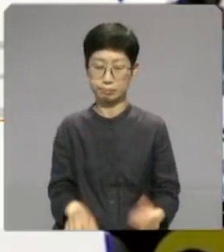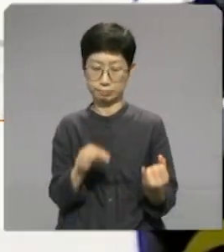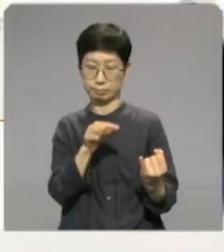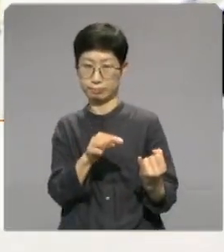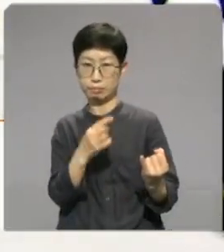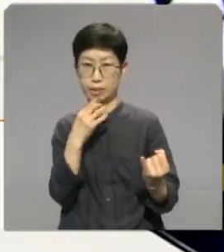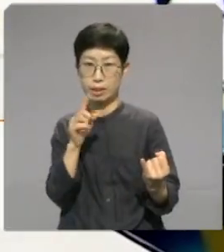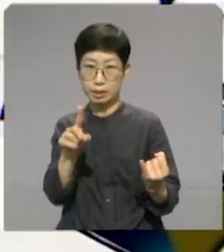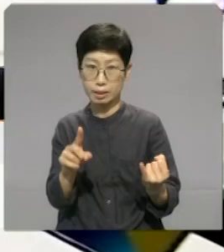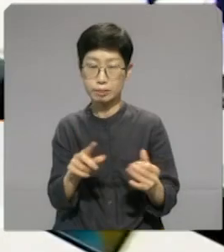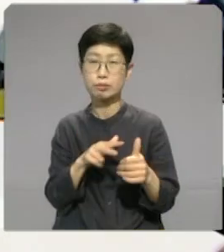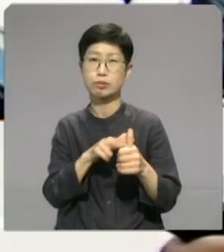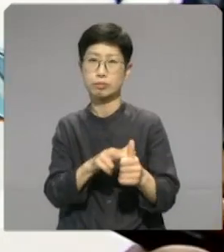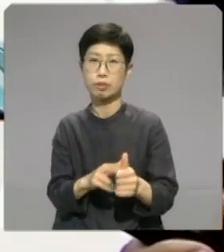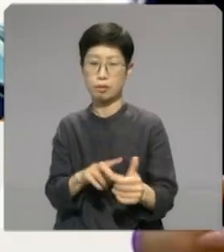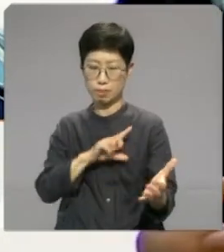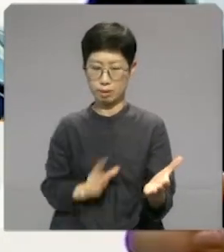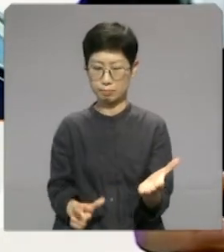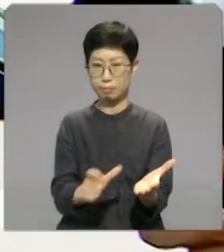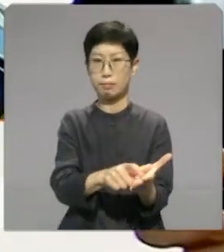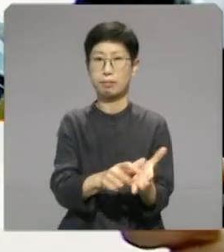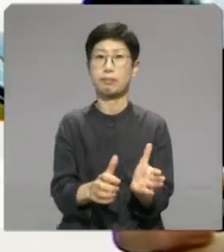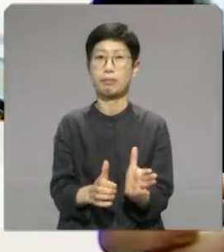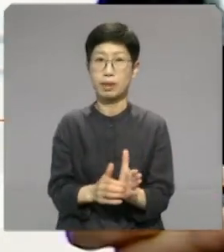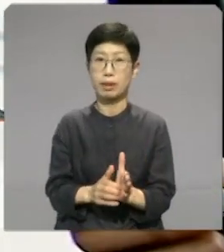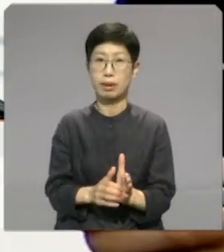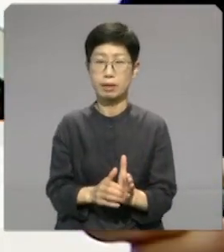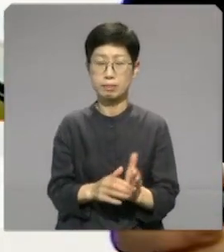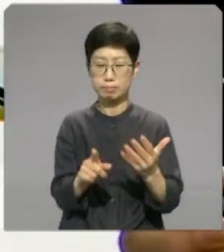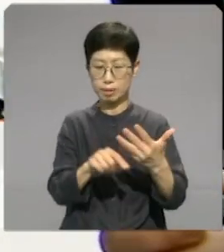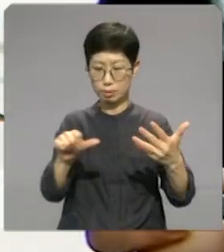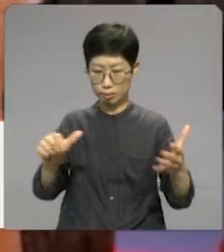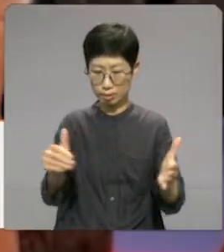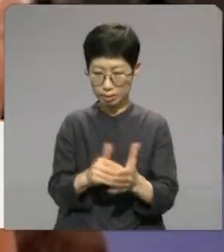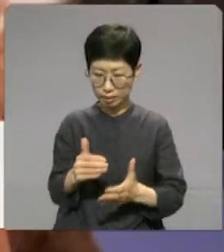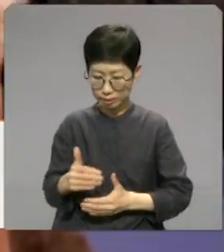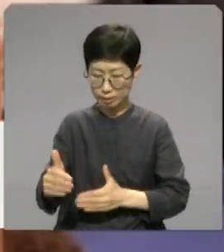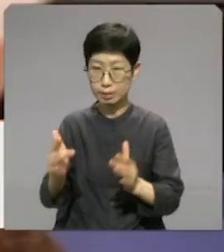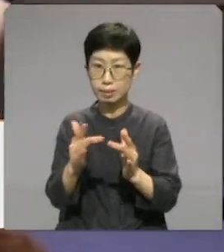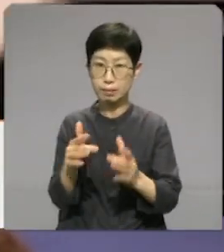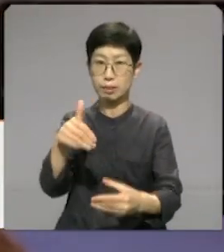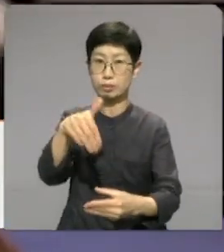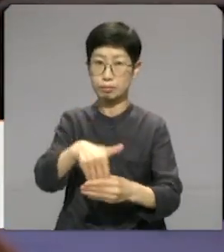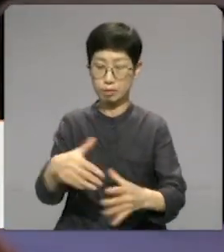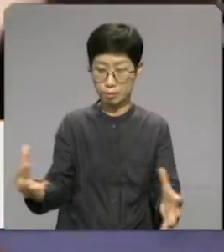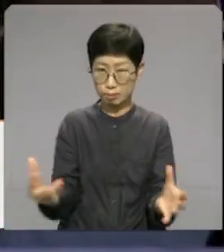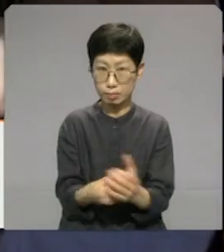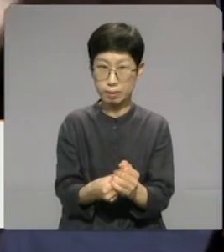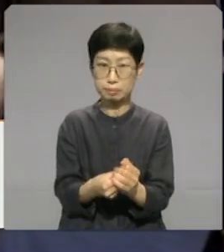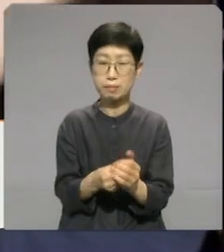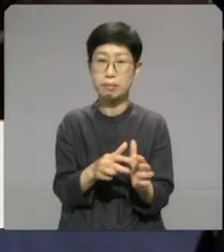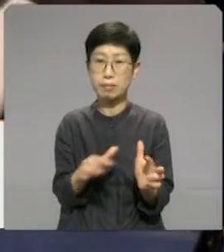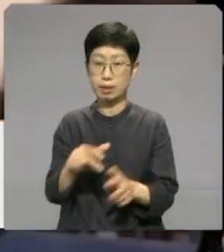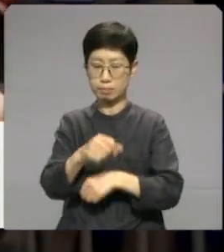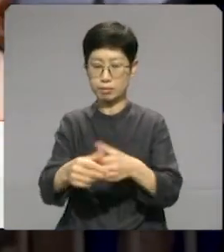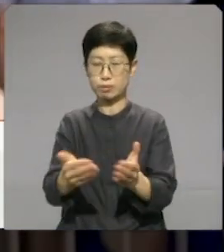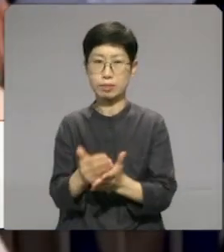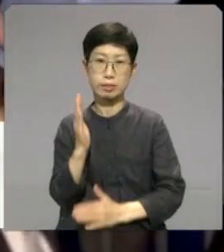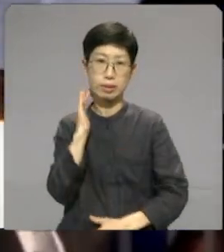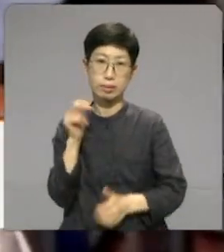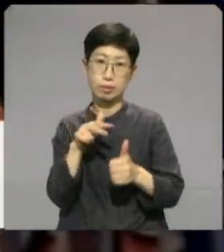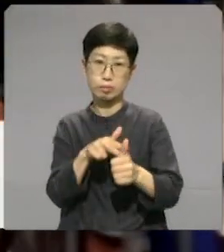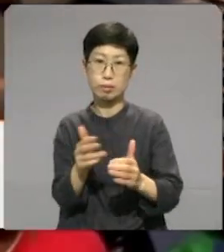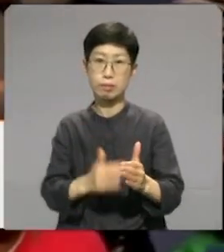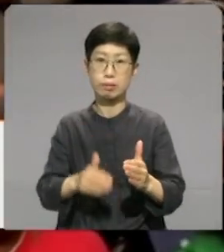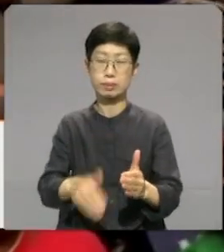유일한 후보로 호명 투표에 이름을 올린 가운데 오는 5일까지 진행되는 온라인 투표가 마감되면 민주당 대선 후보로